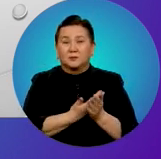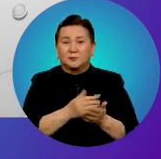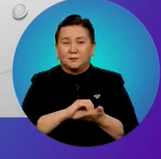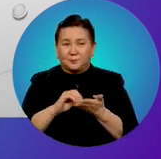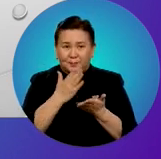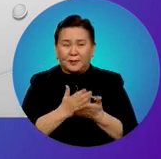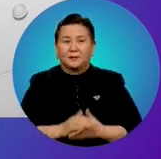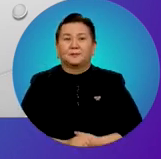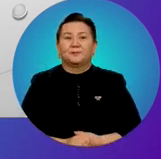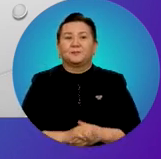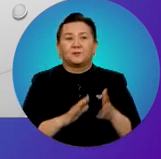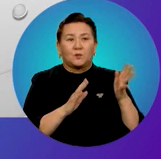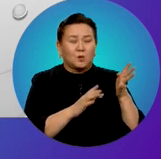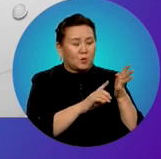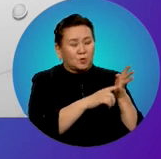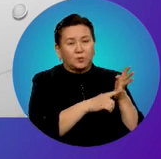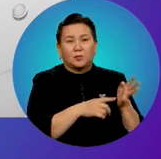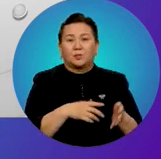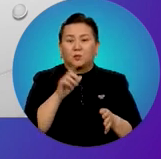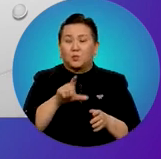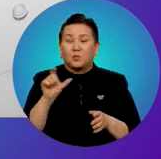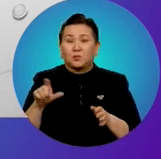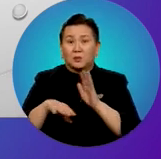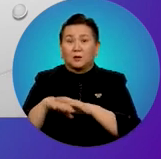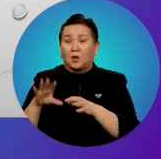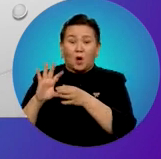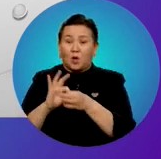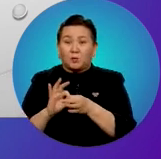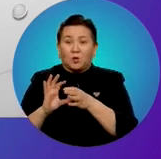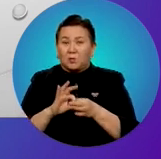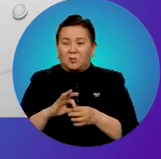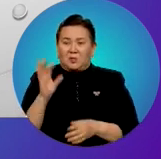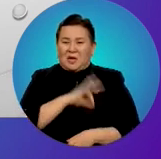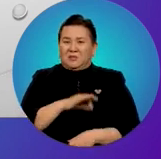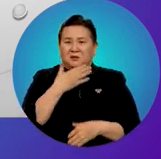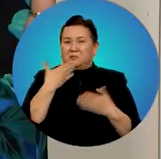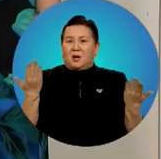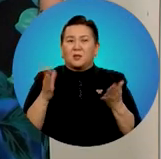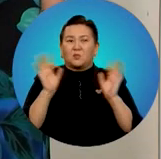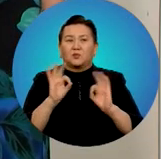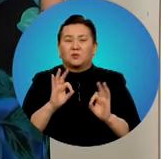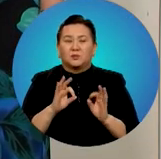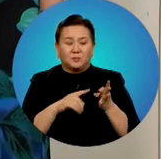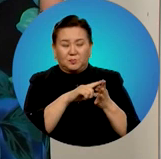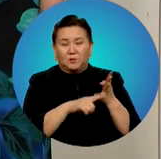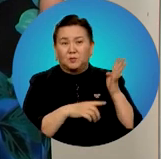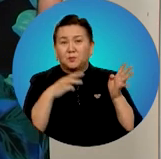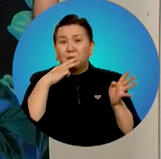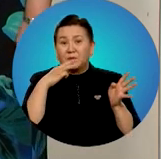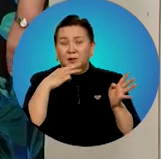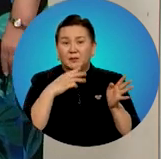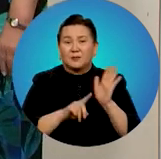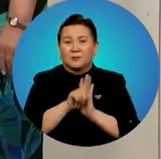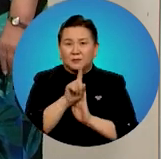байна. За дөрөвт бусдын гарц хохиролтой холбогдлого тийм ашиг гэж ерөөсөө байдаггүй шүү дээ гэсэн ийм эсэний